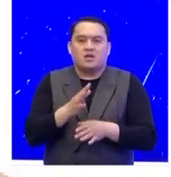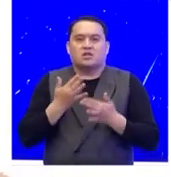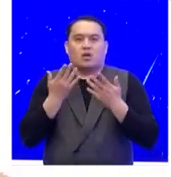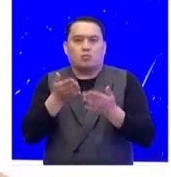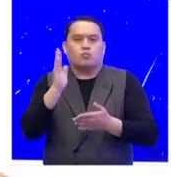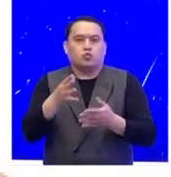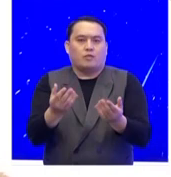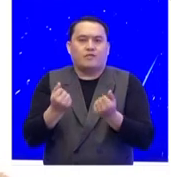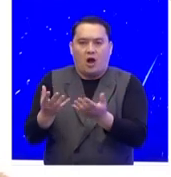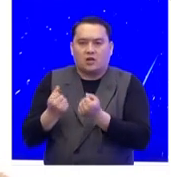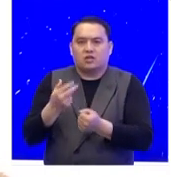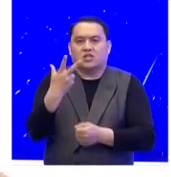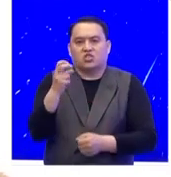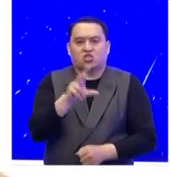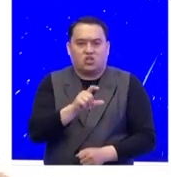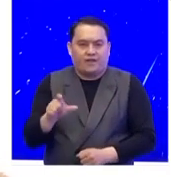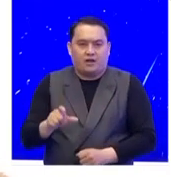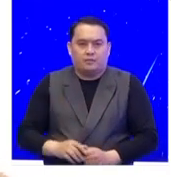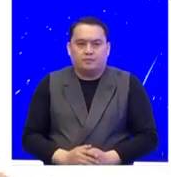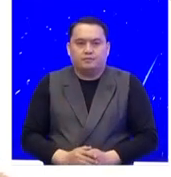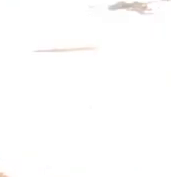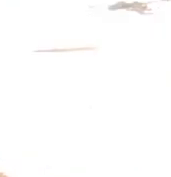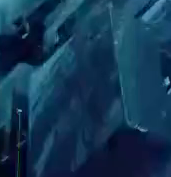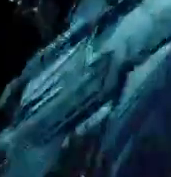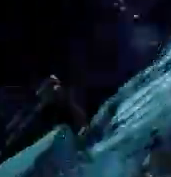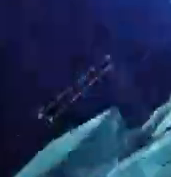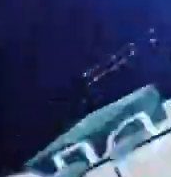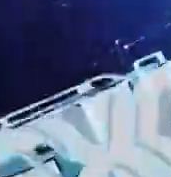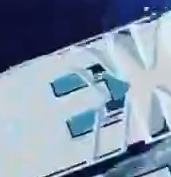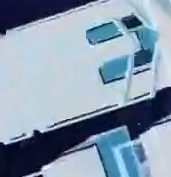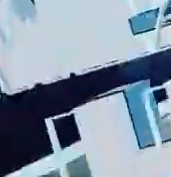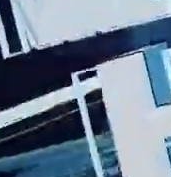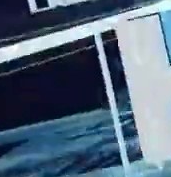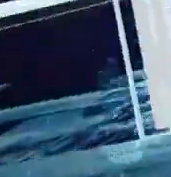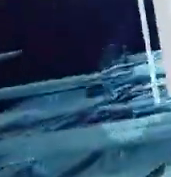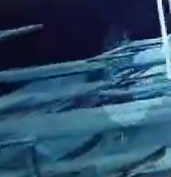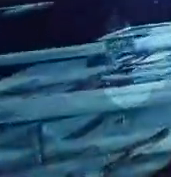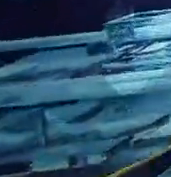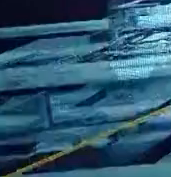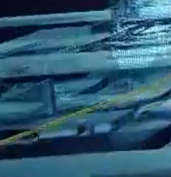Будем набирать еще 300 человек.